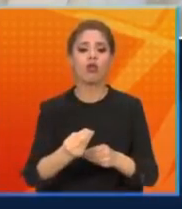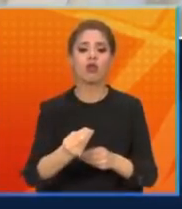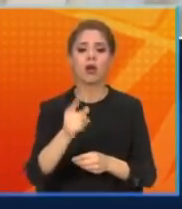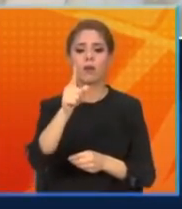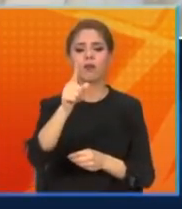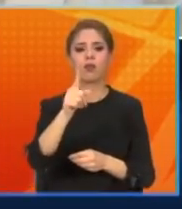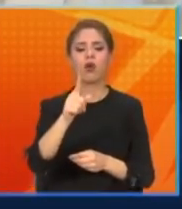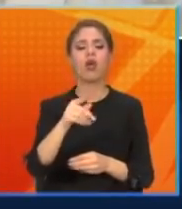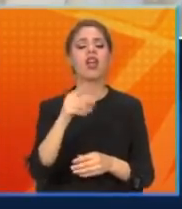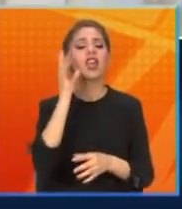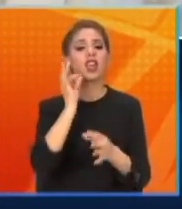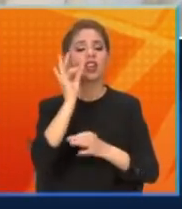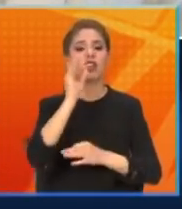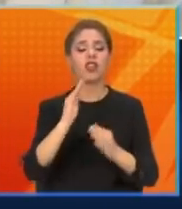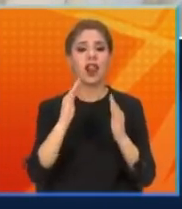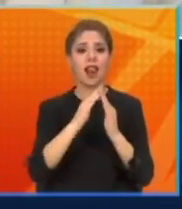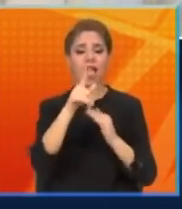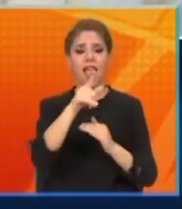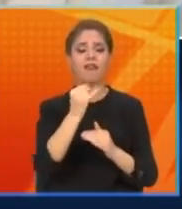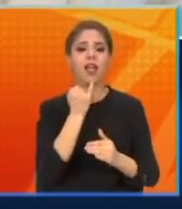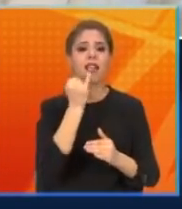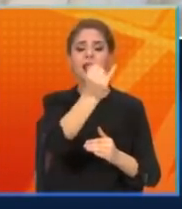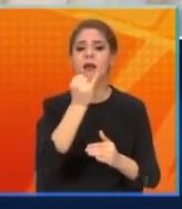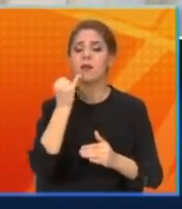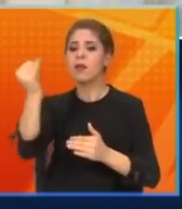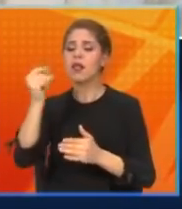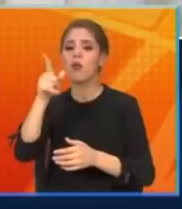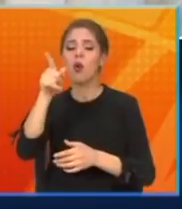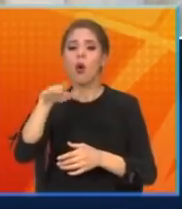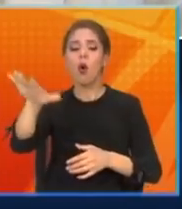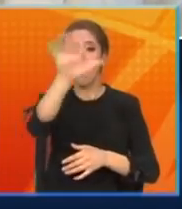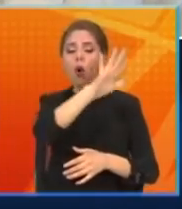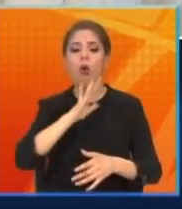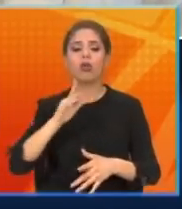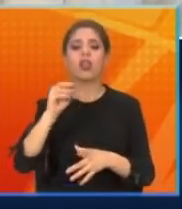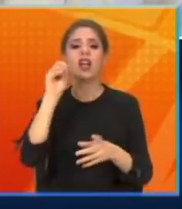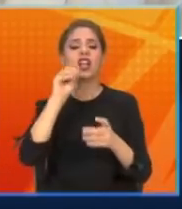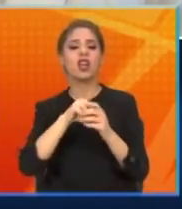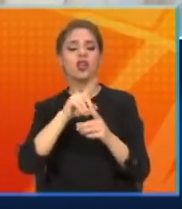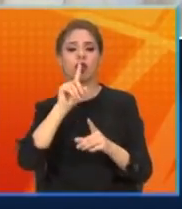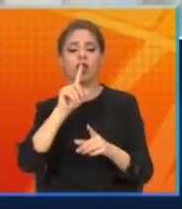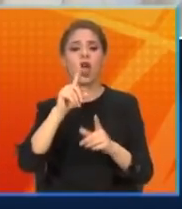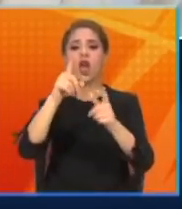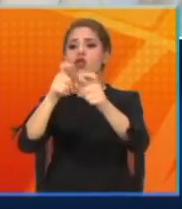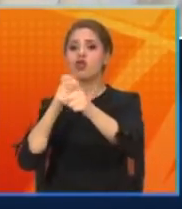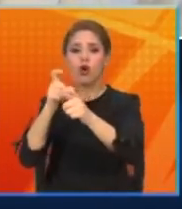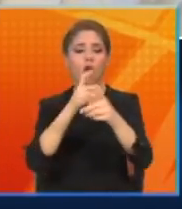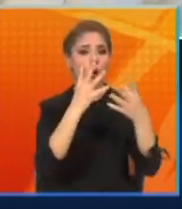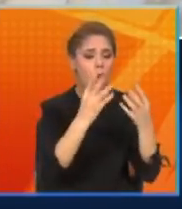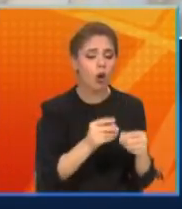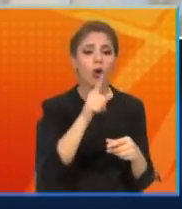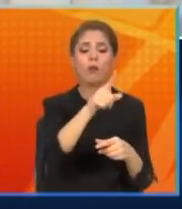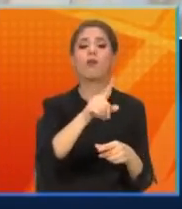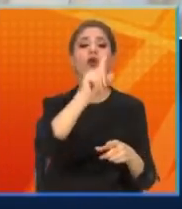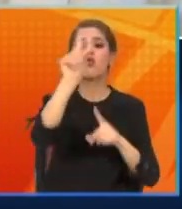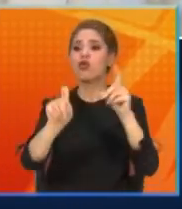kişiler bunlar evlerinde veya telefonla ziyaret edilerek onların klinik tabuları sorgulanıyor. Eğer klinik